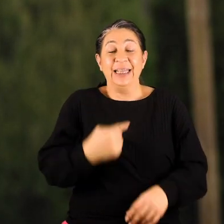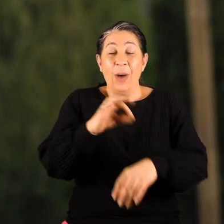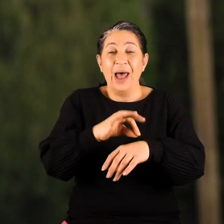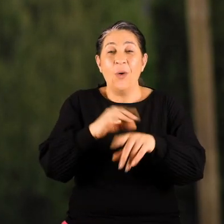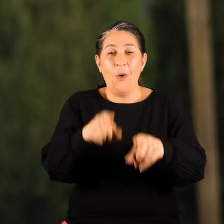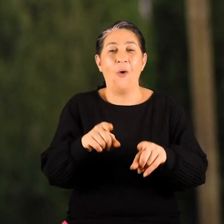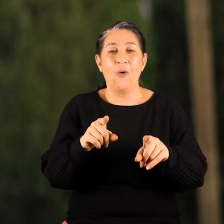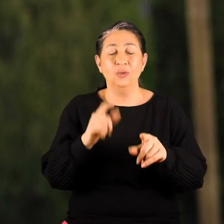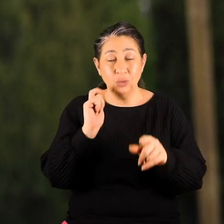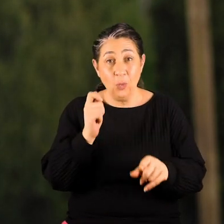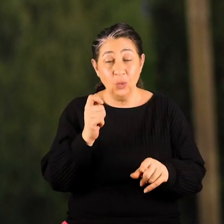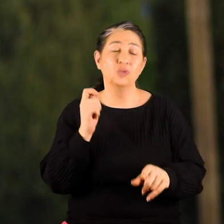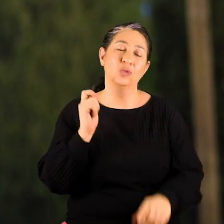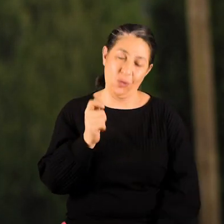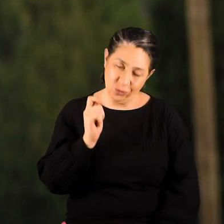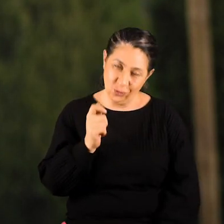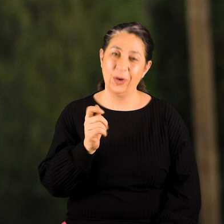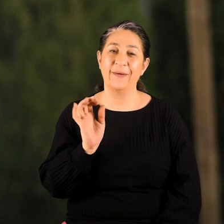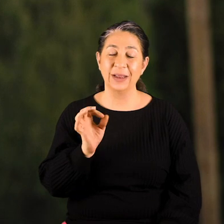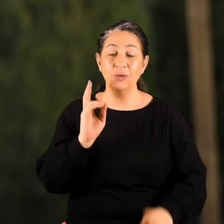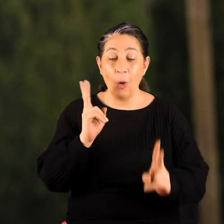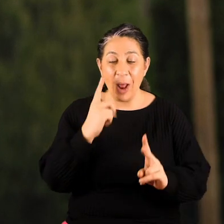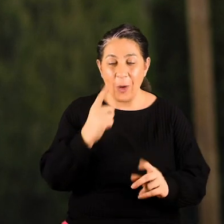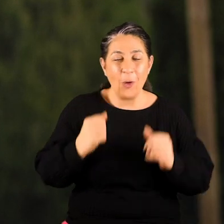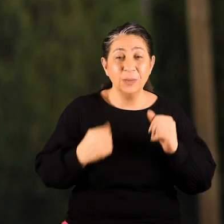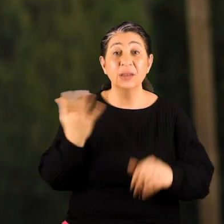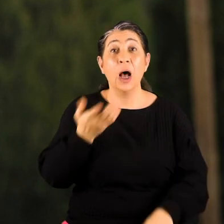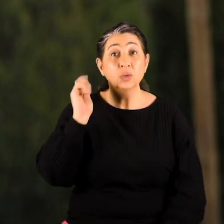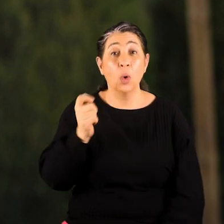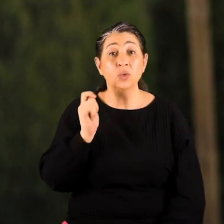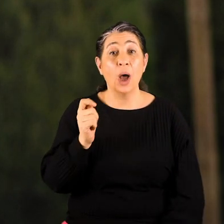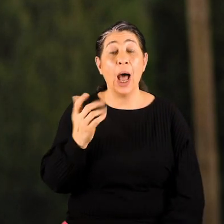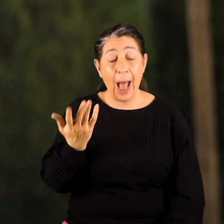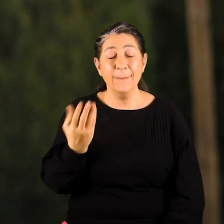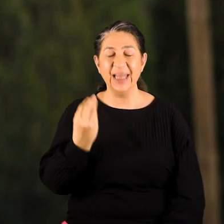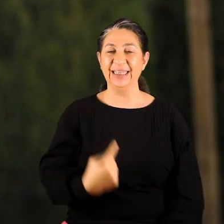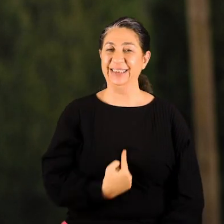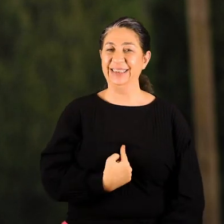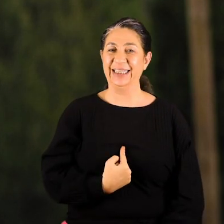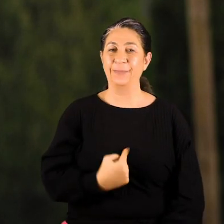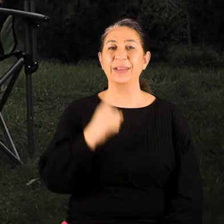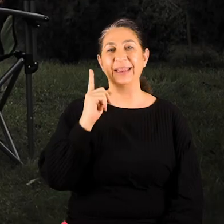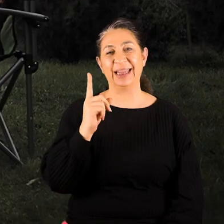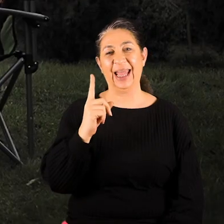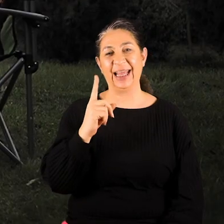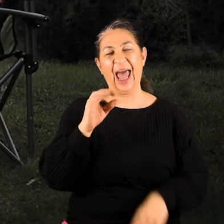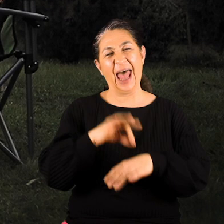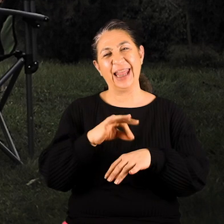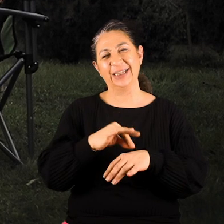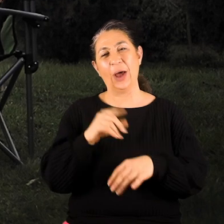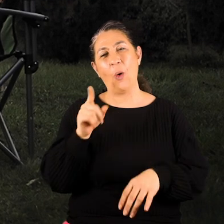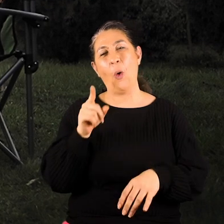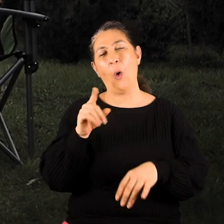daha zordu. Ama iyi hissettiğim tek anlardan biri onlardı yani. Aynen, günü kurtarıyordu. Süper. Yani